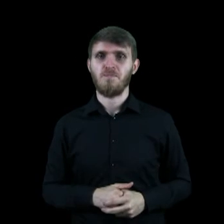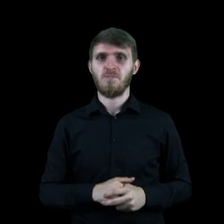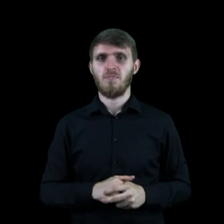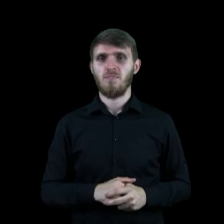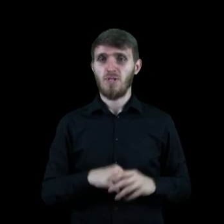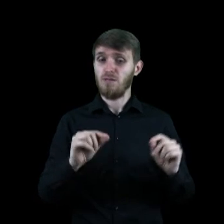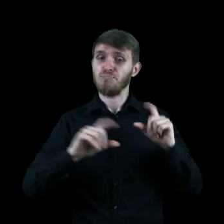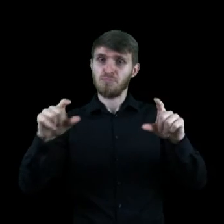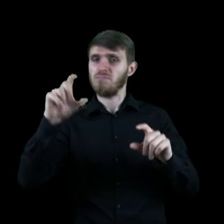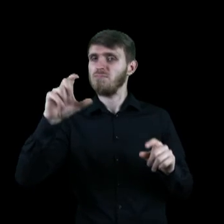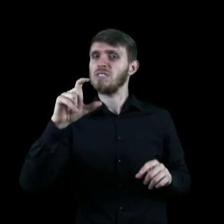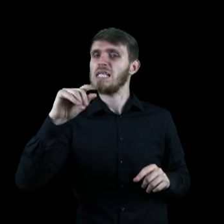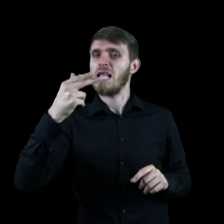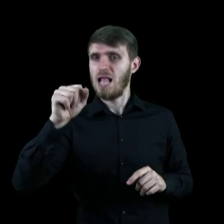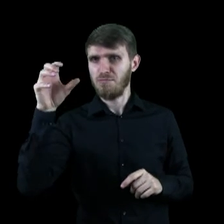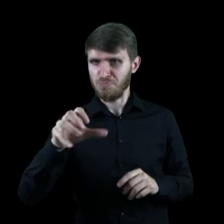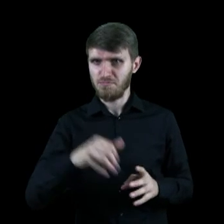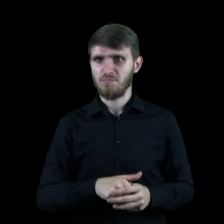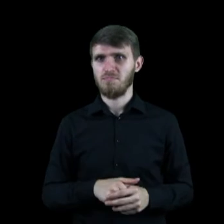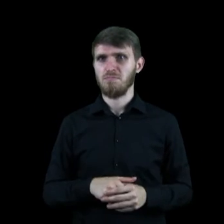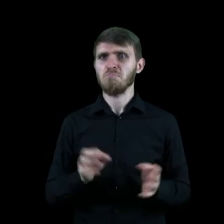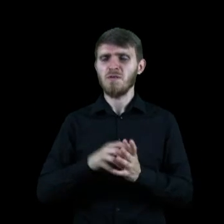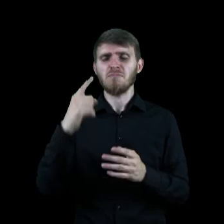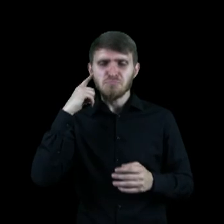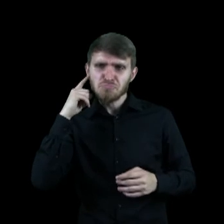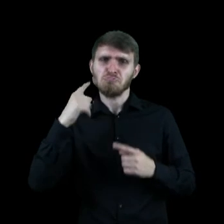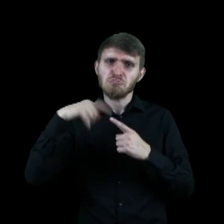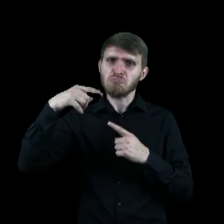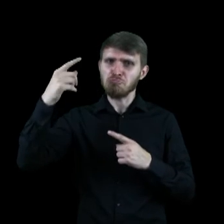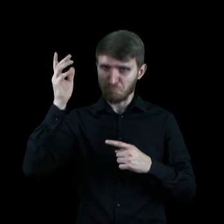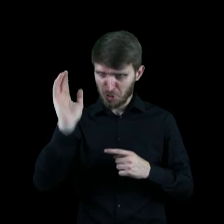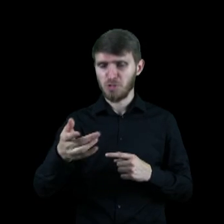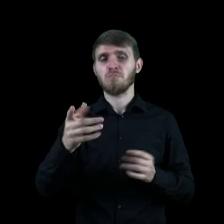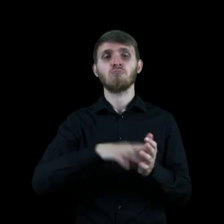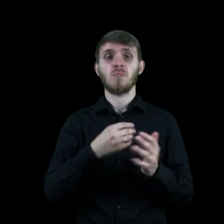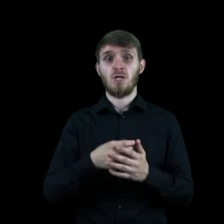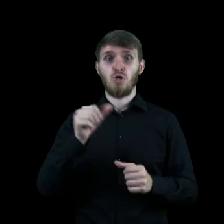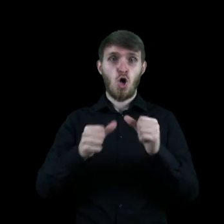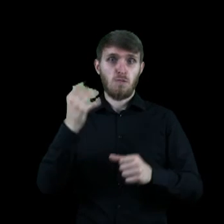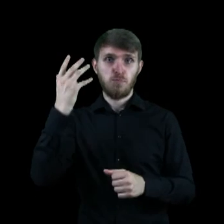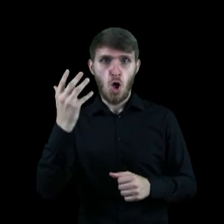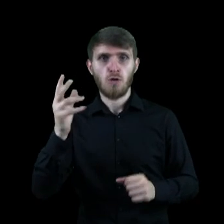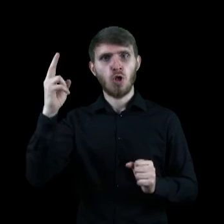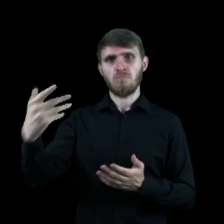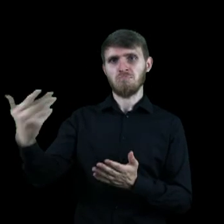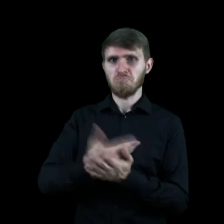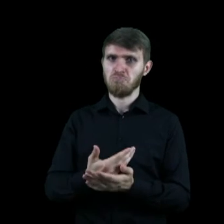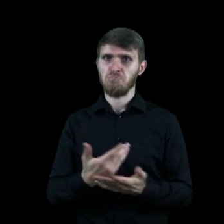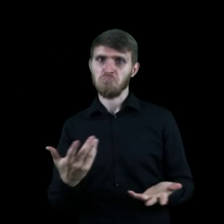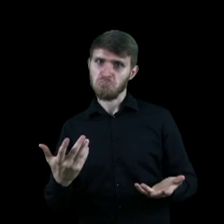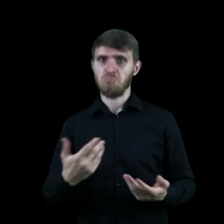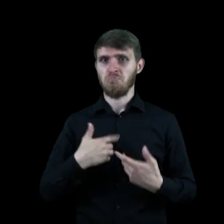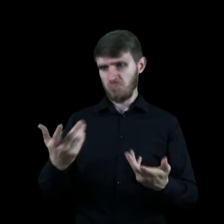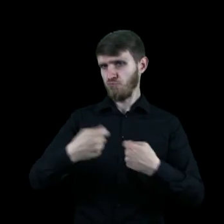coś jeszcze. Może w roku piątym ktoś zaproponuje. Mógłbym sprzedać wam ten dom. Jest rok piąty. Mógłbym